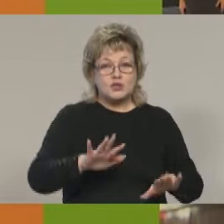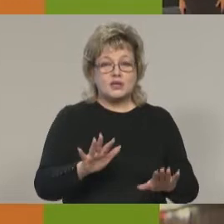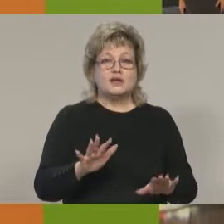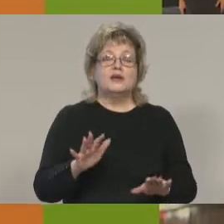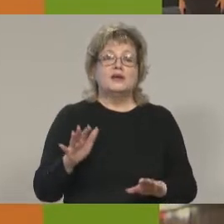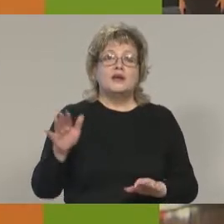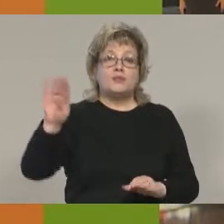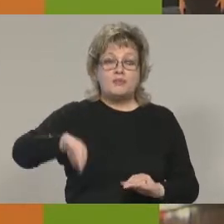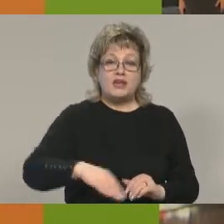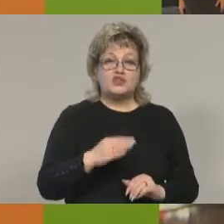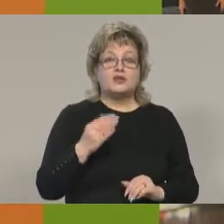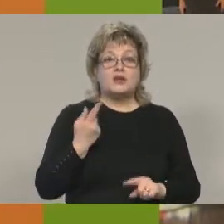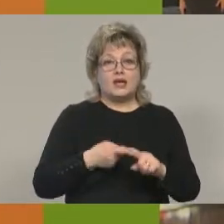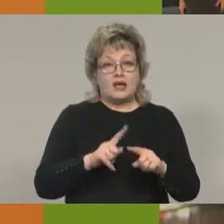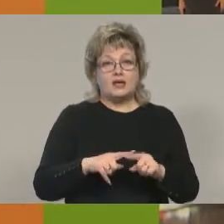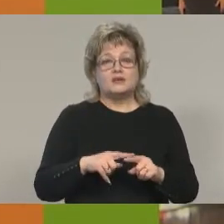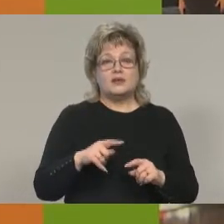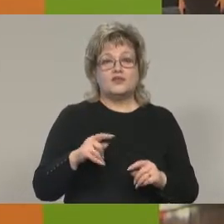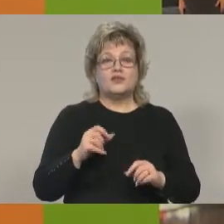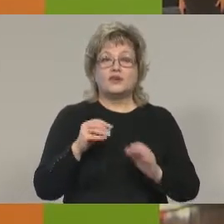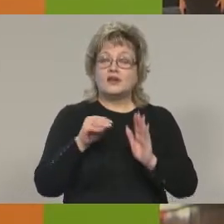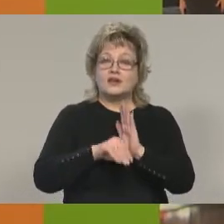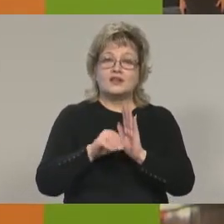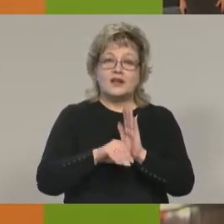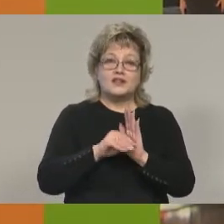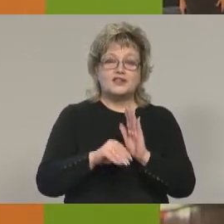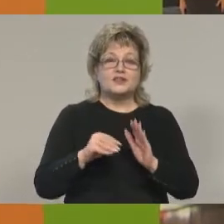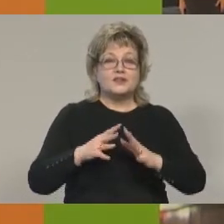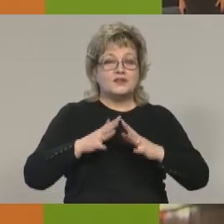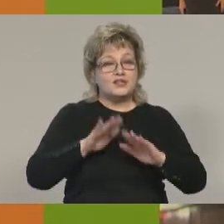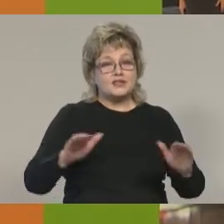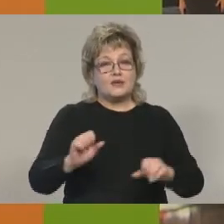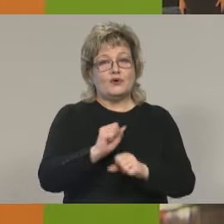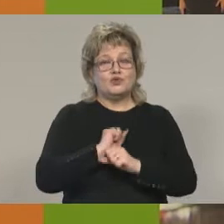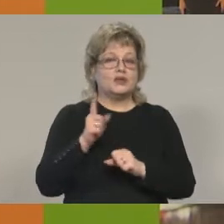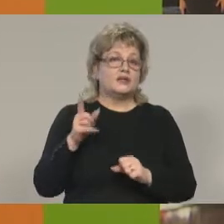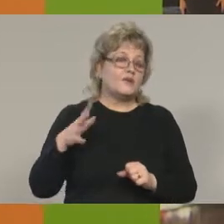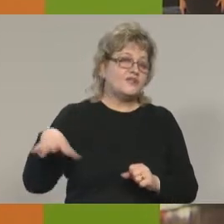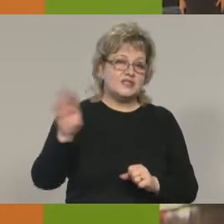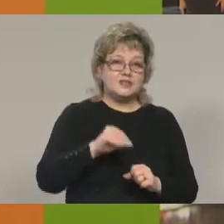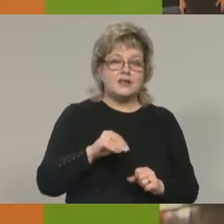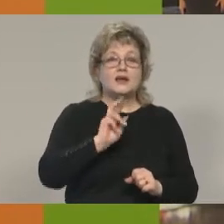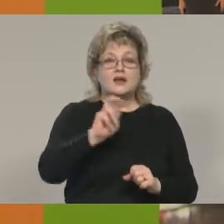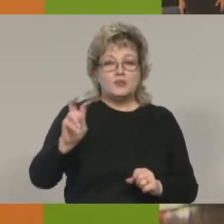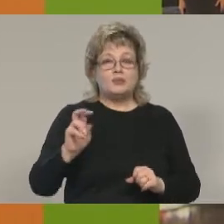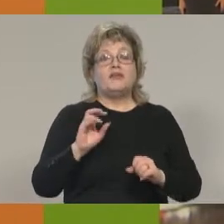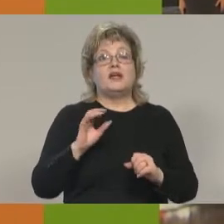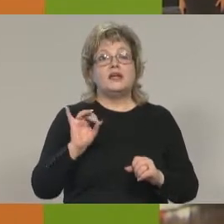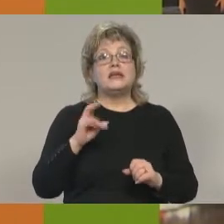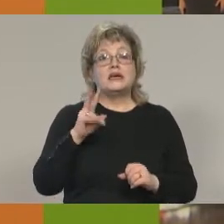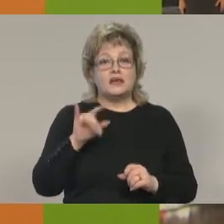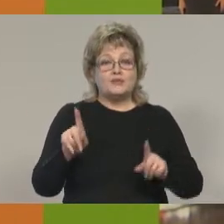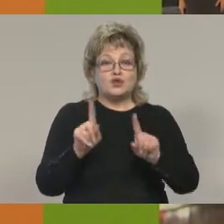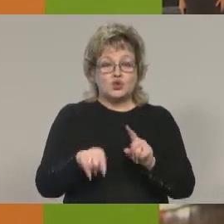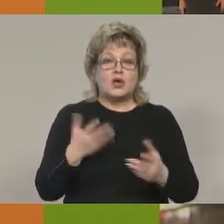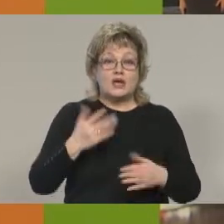что это, ну, кладезь детского отдыха, наверное, у нас в России. Поэтому там везде практически побывали, и Крым тоже. А